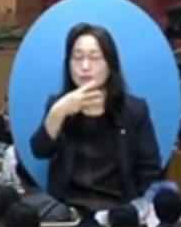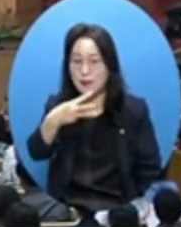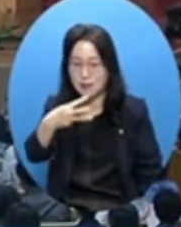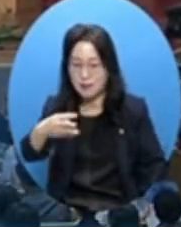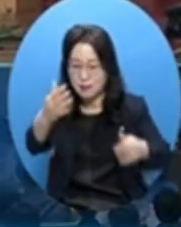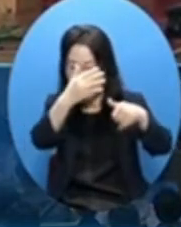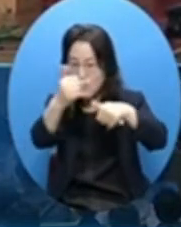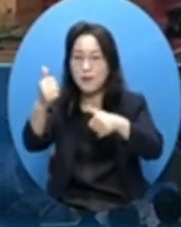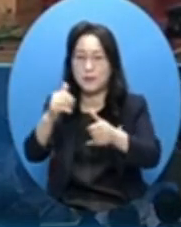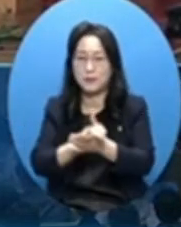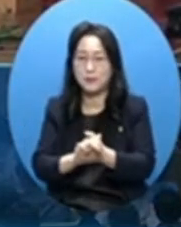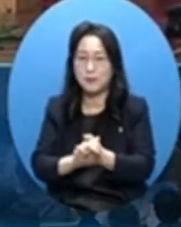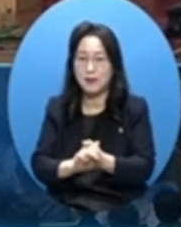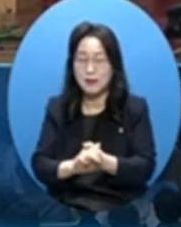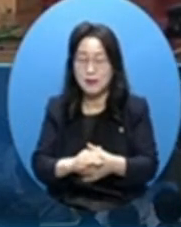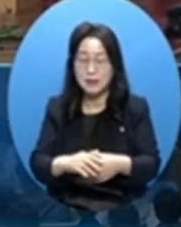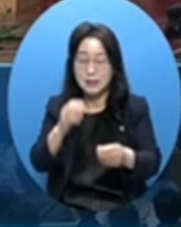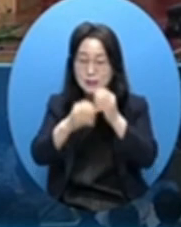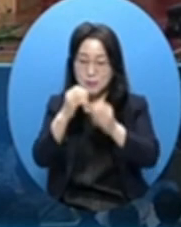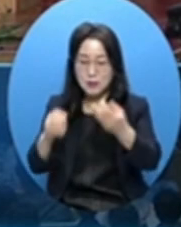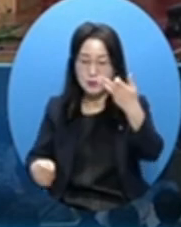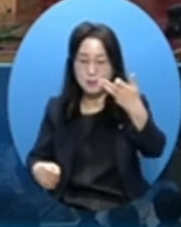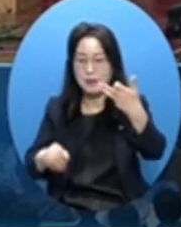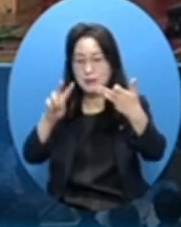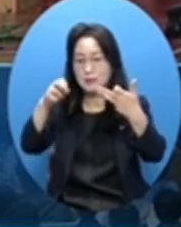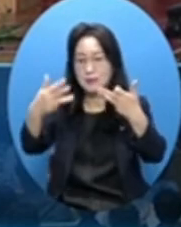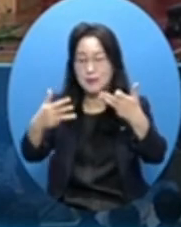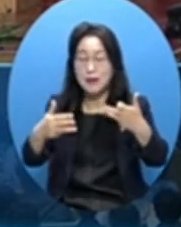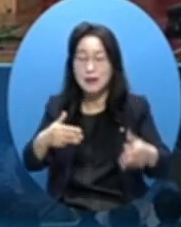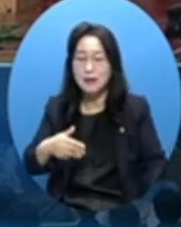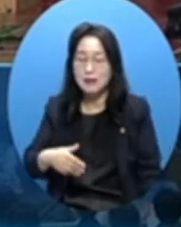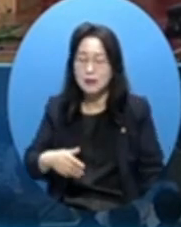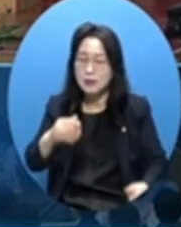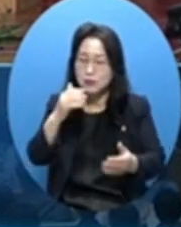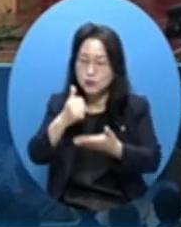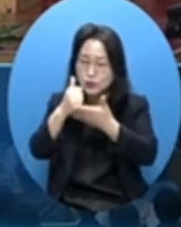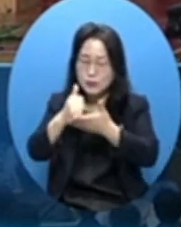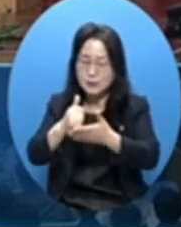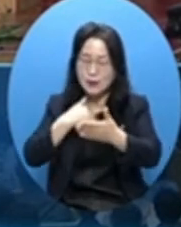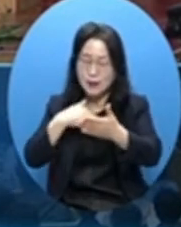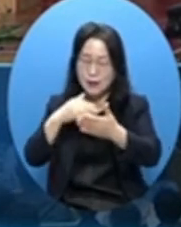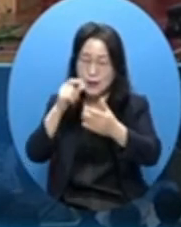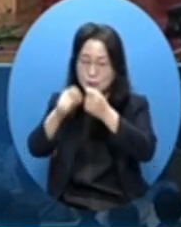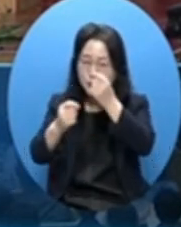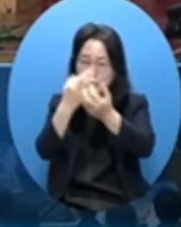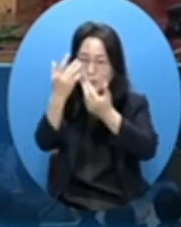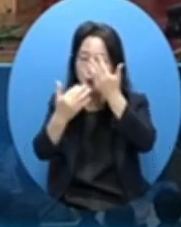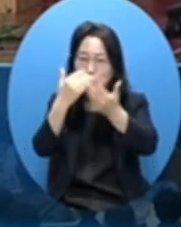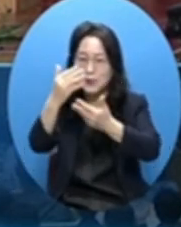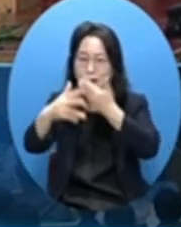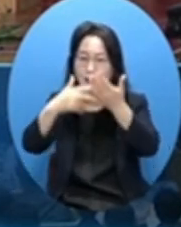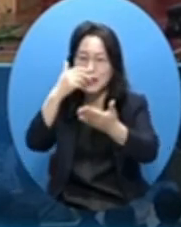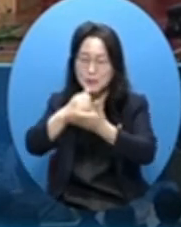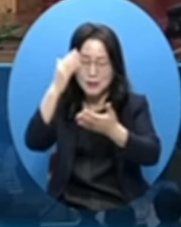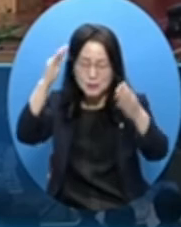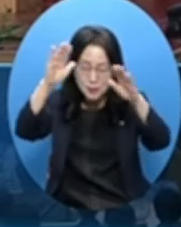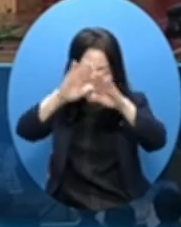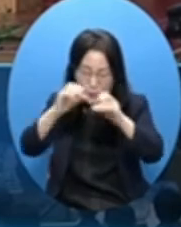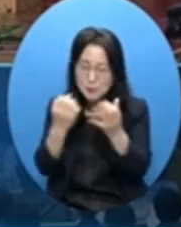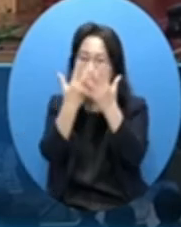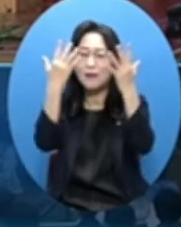시편 18편 28절 이와 같은 말씀을 합니다 주께서 나의 특구 를 결심 여 야외 내 하나님이 내 흑암을 발찌